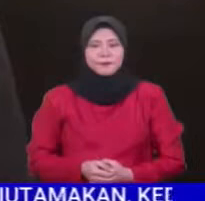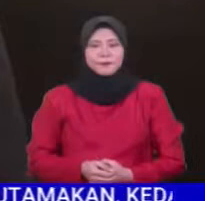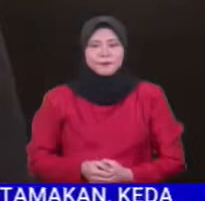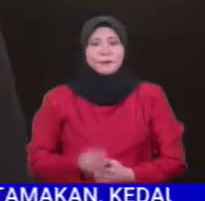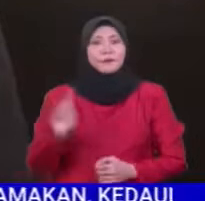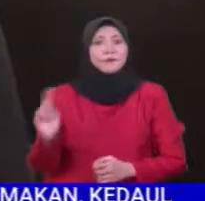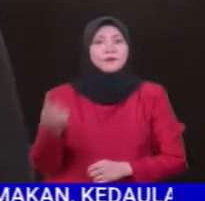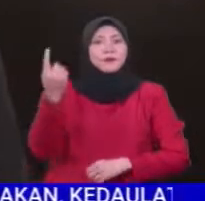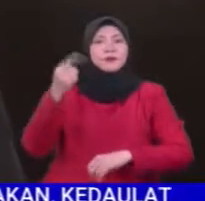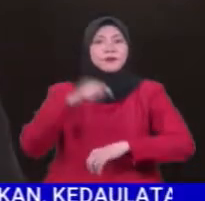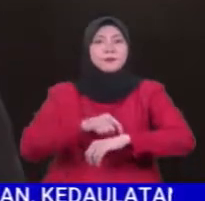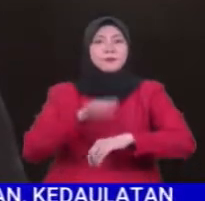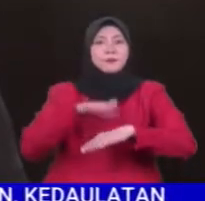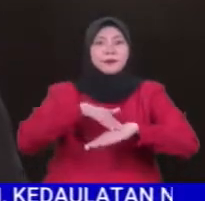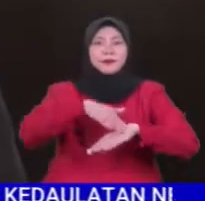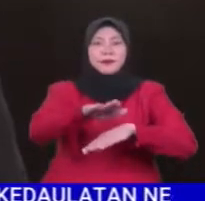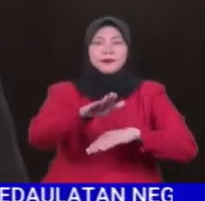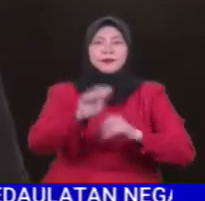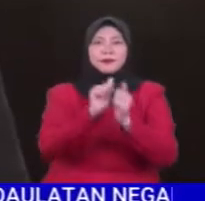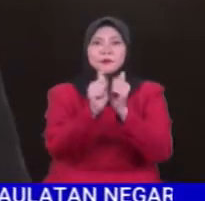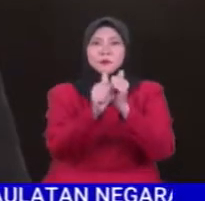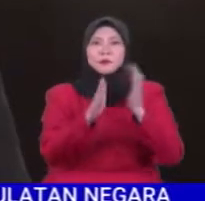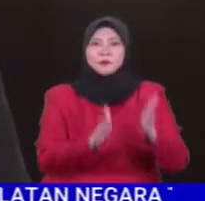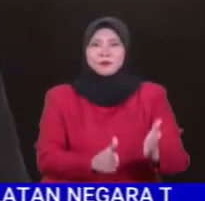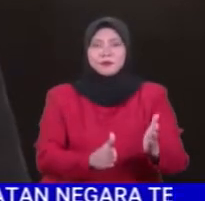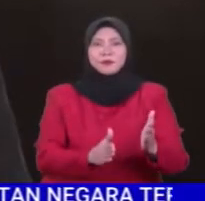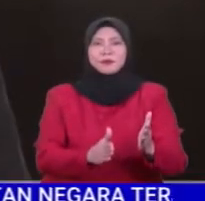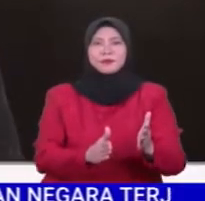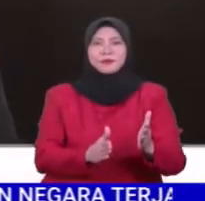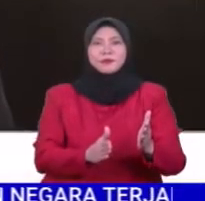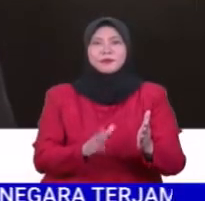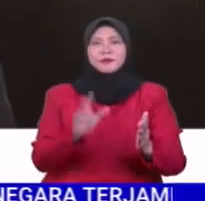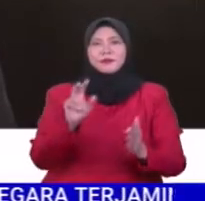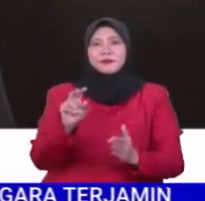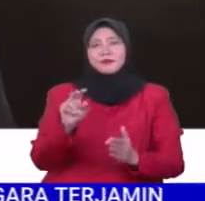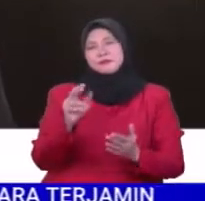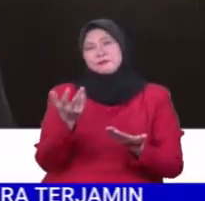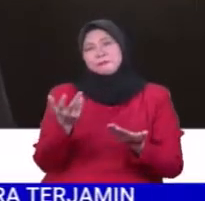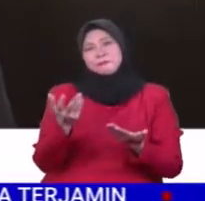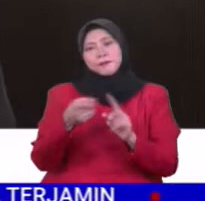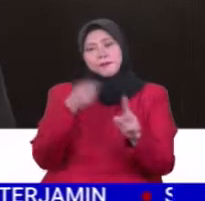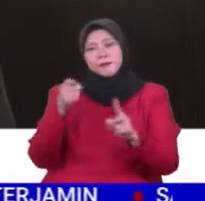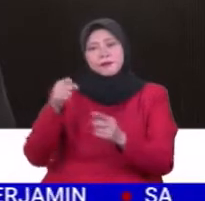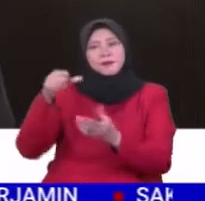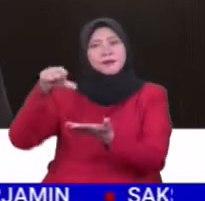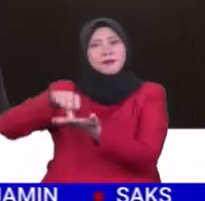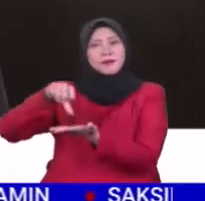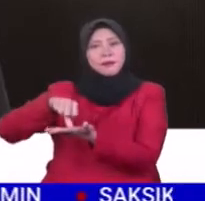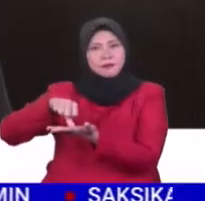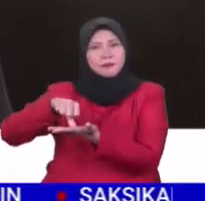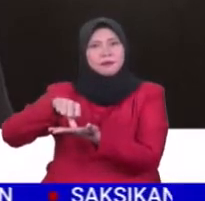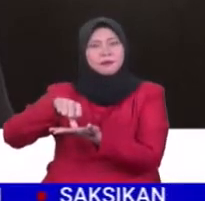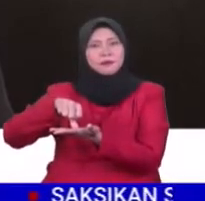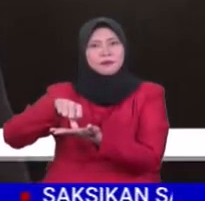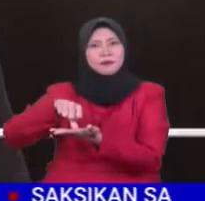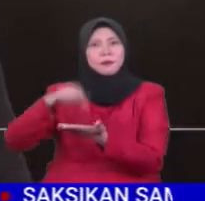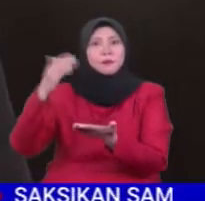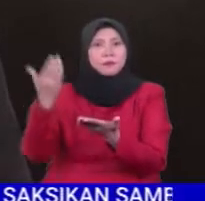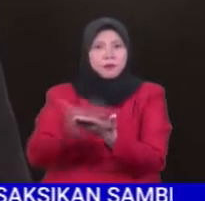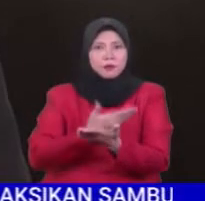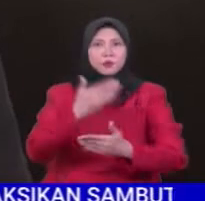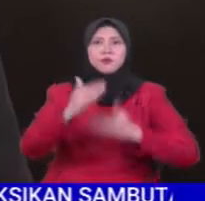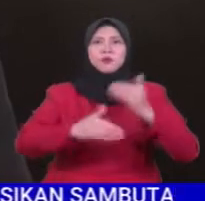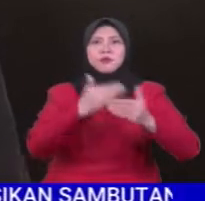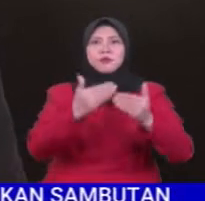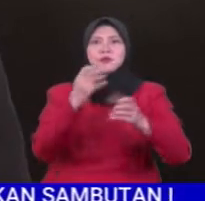Ini adalah pertama kali kita akan hantar satu atlet naturalisasi daripada Iran yang baru dalam proses